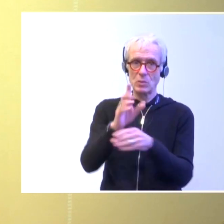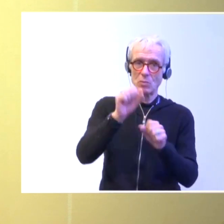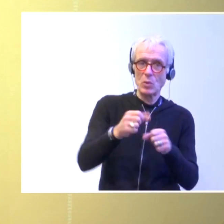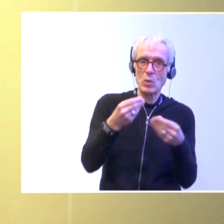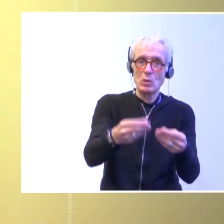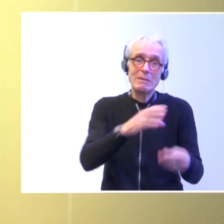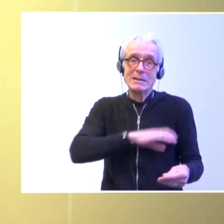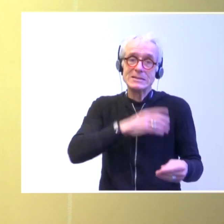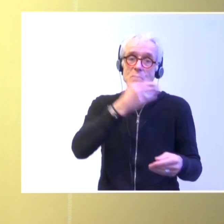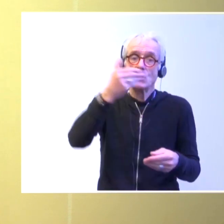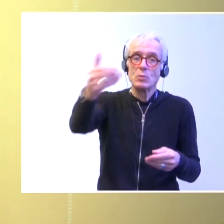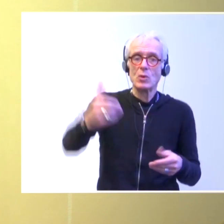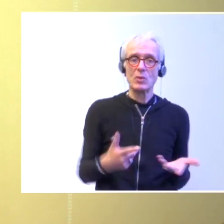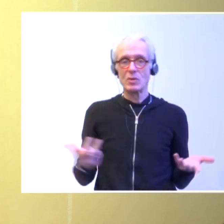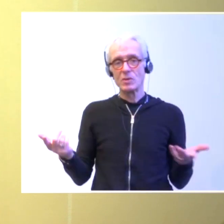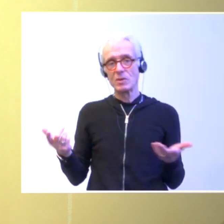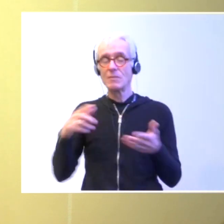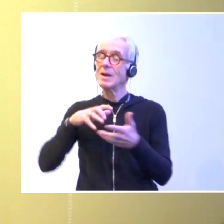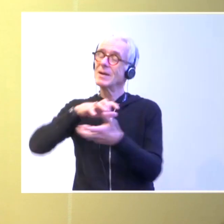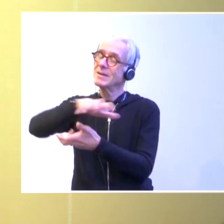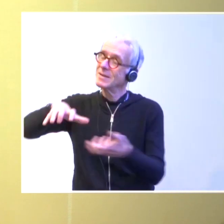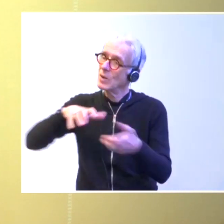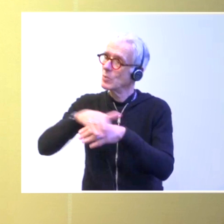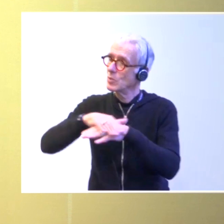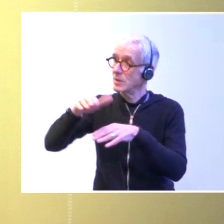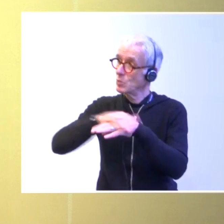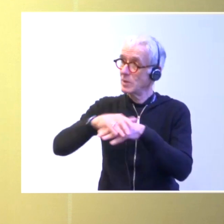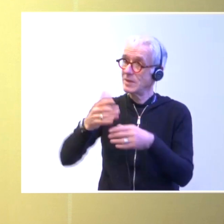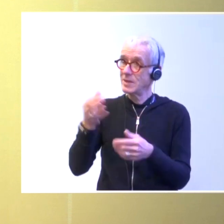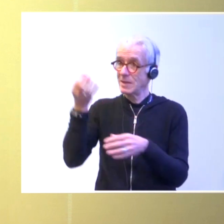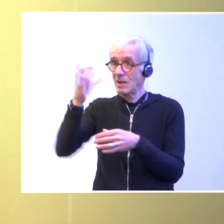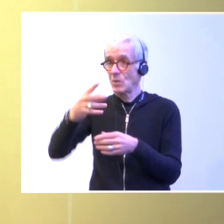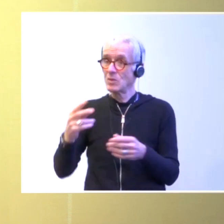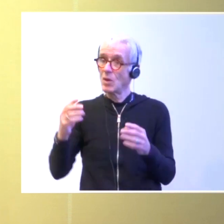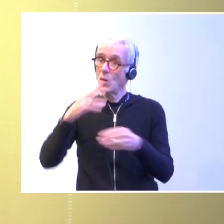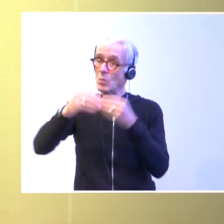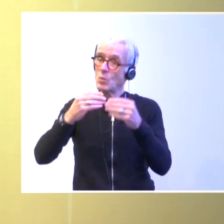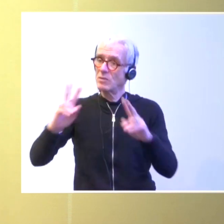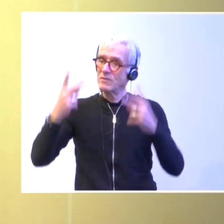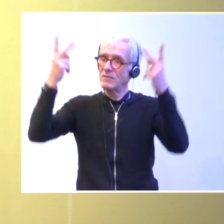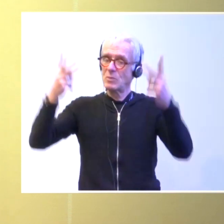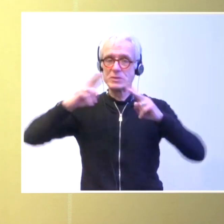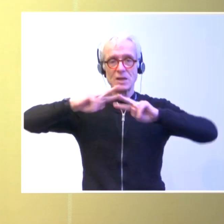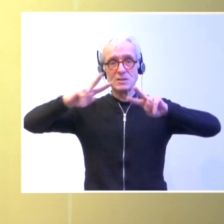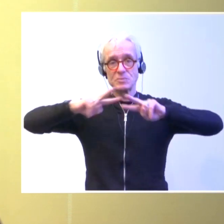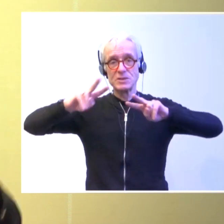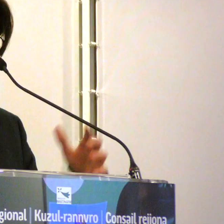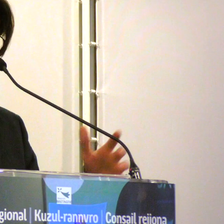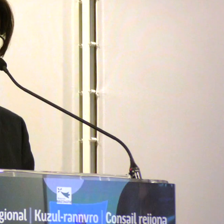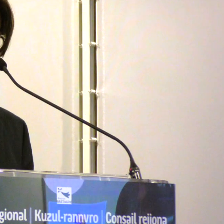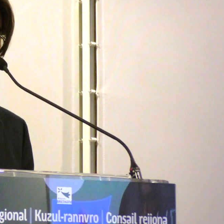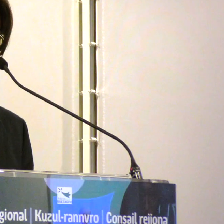'est à la politique de rendre les choses belles et acceptables, c'est à la politique d'inventer un monde vivable et respirable. Le